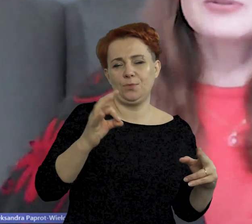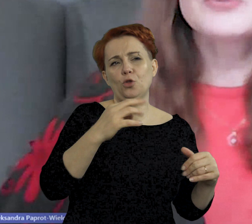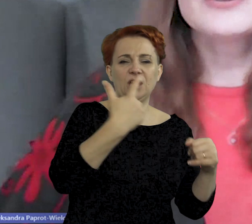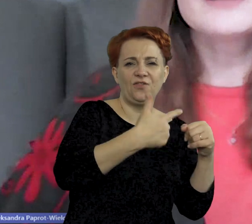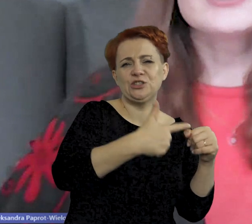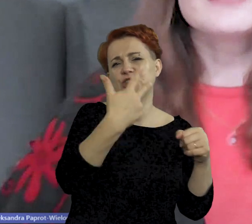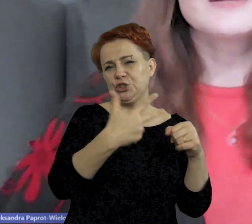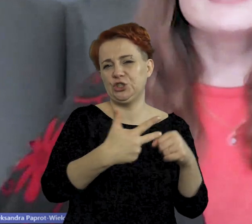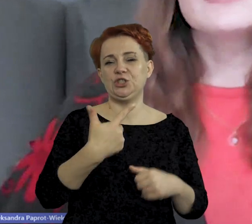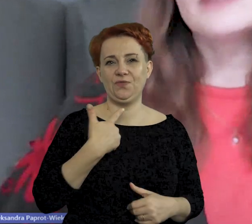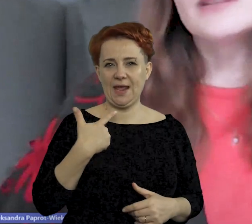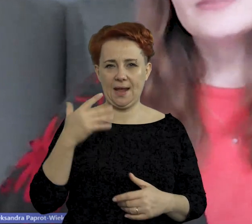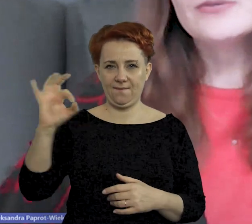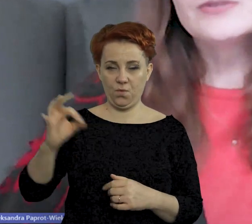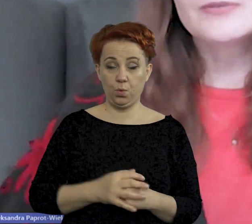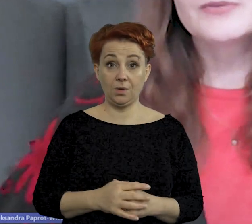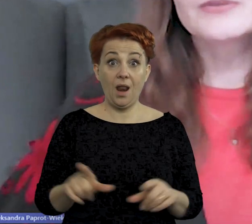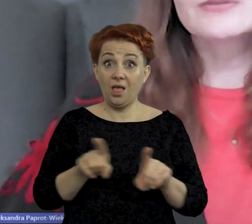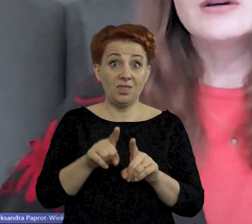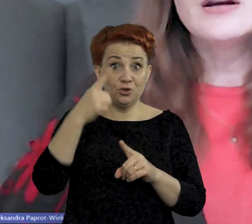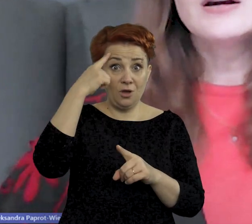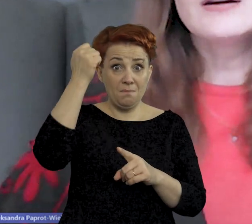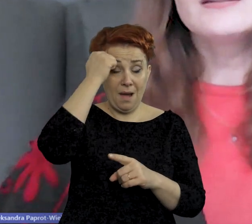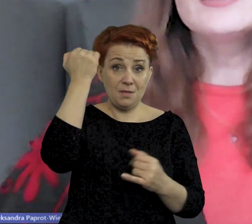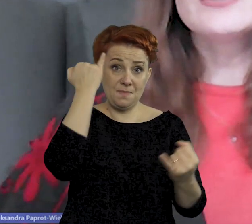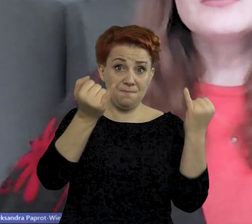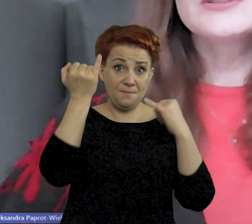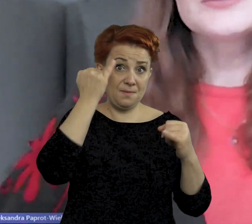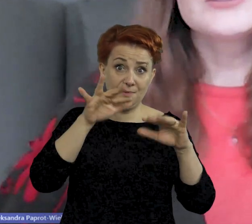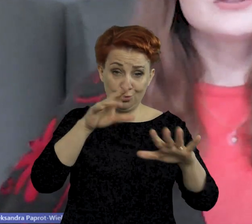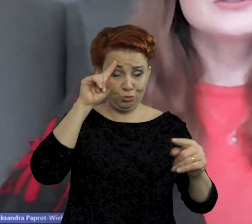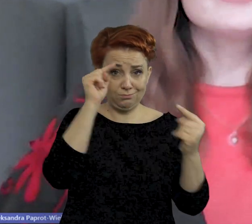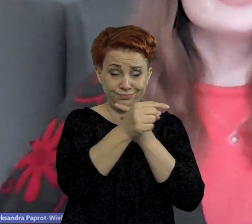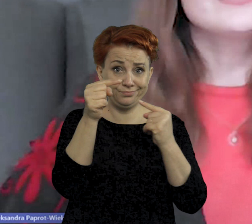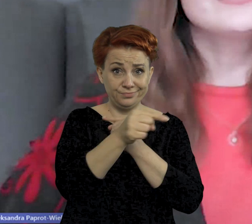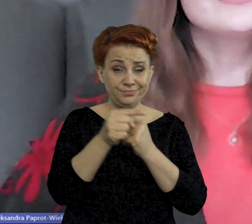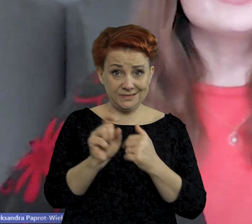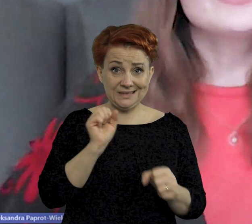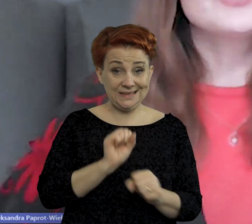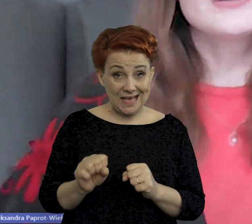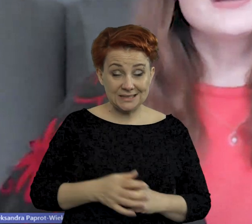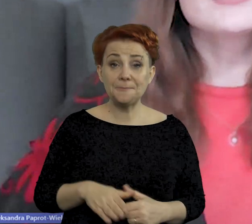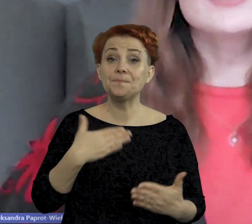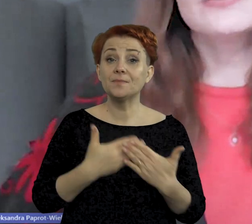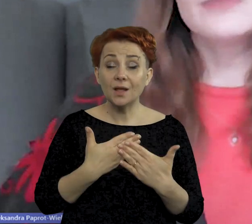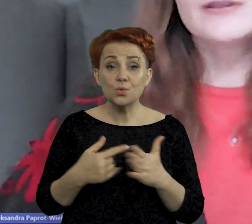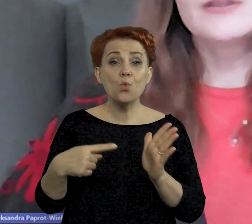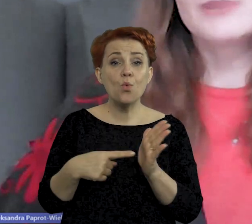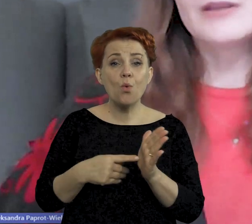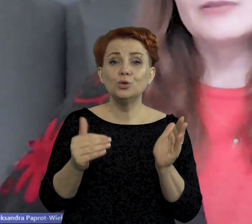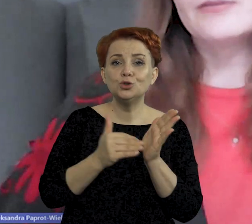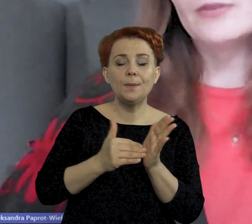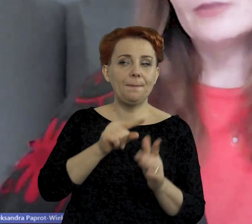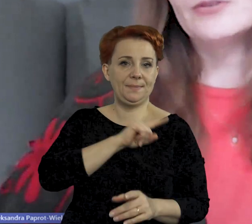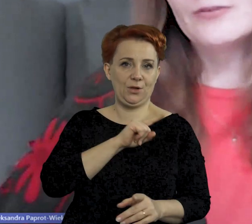pamięć autobiograficzna ma wiele dysfunkcji po prostu. I to, myślę, przede wszystkim musi podlegać naszej uwadze,